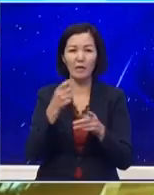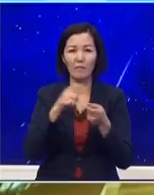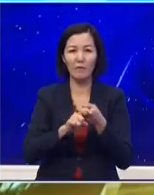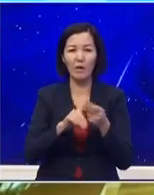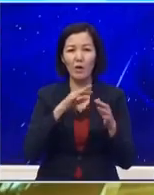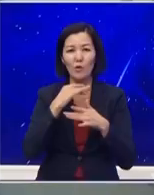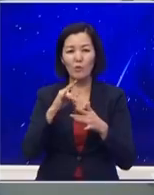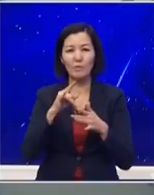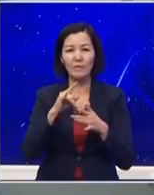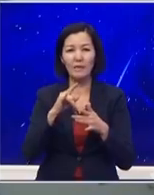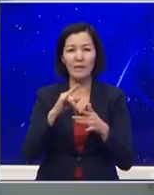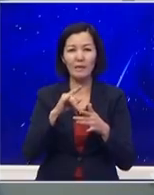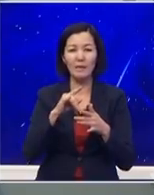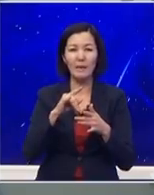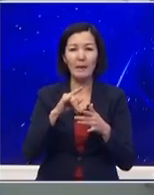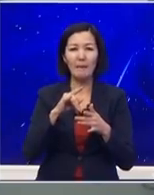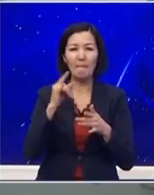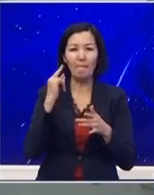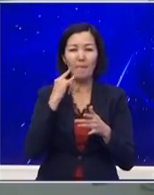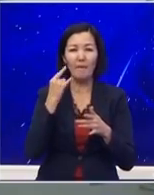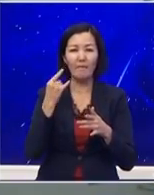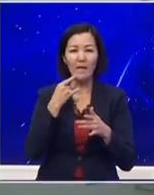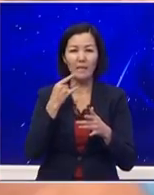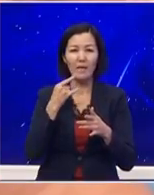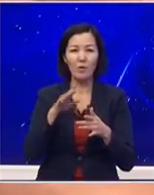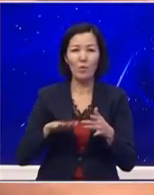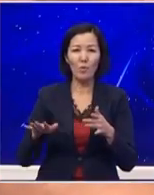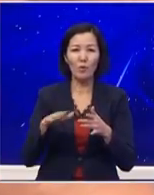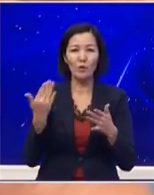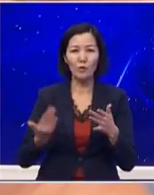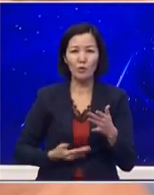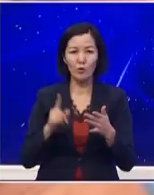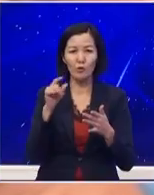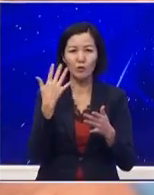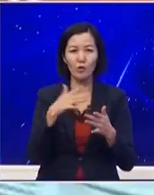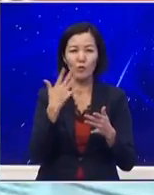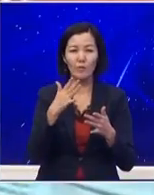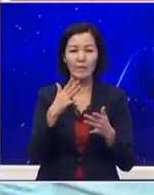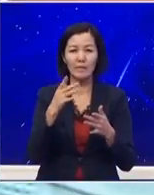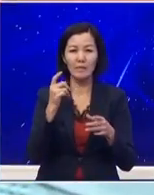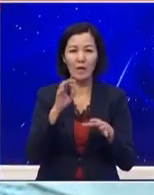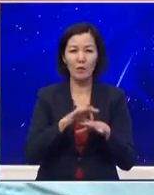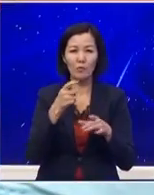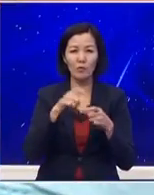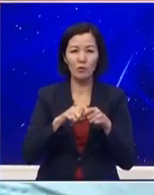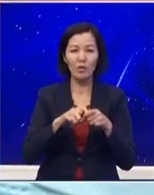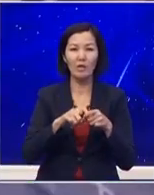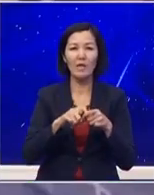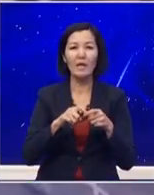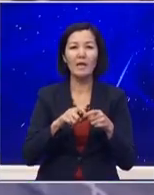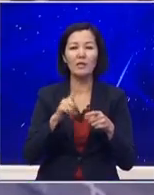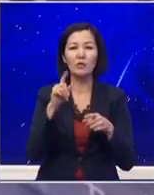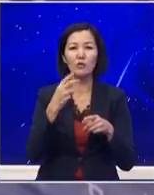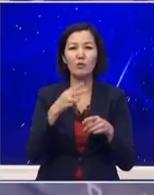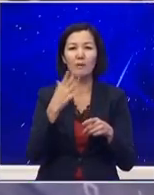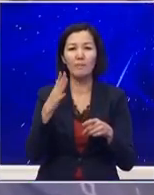бөлігі Павлодар өңірінің тұрғындары, 155 жағдай тіркелді. Ал елордада 125 адамнан COVID-19 анықталды.